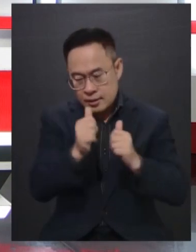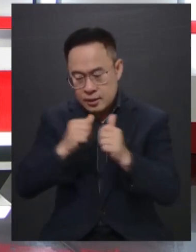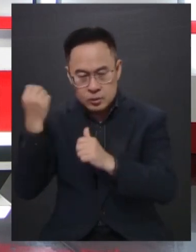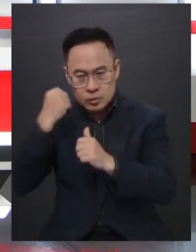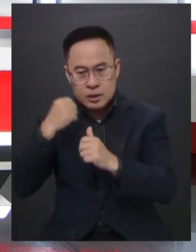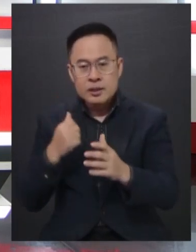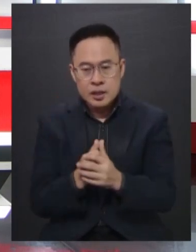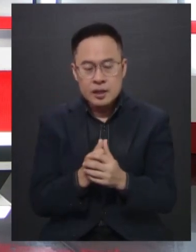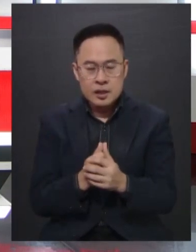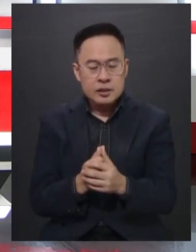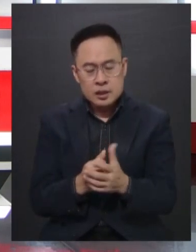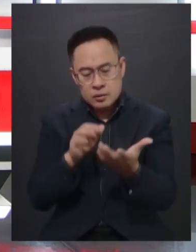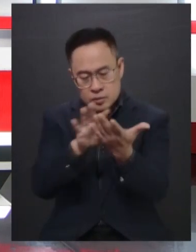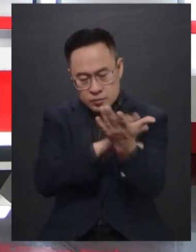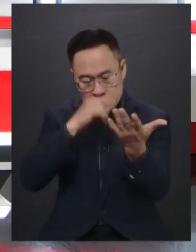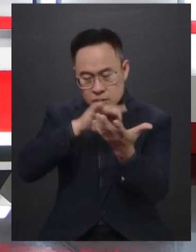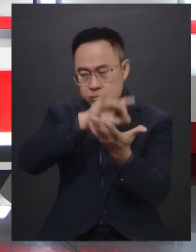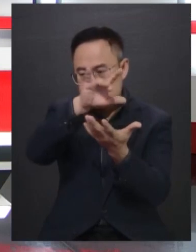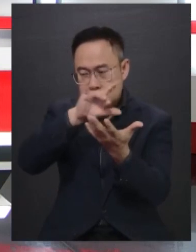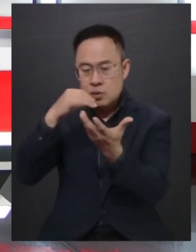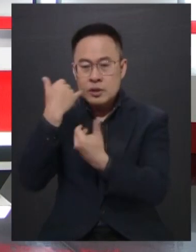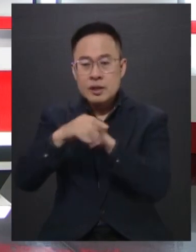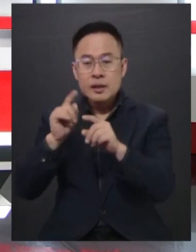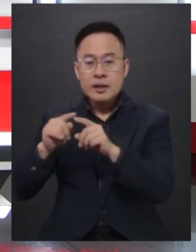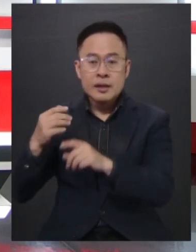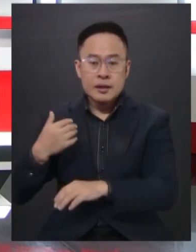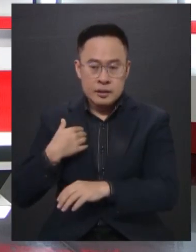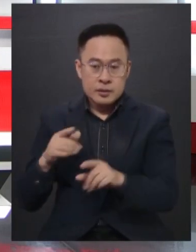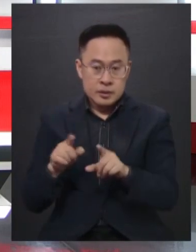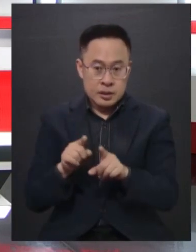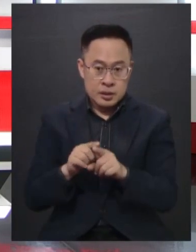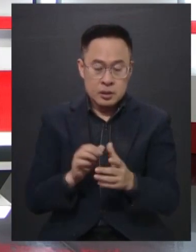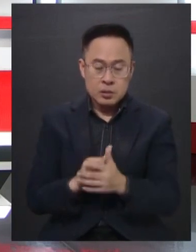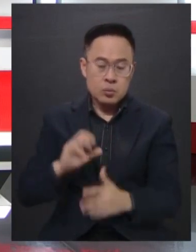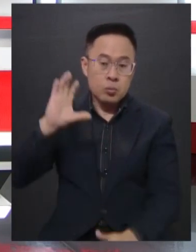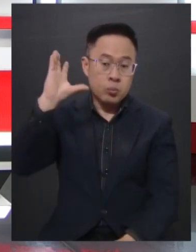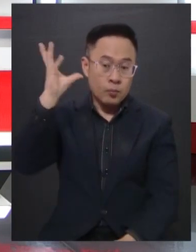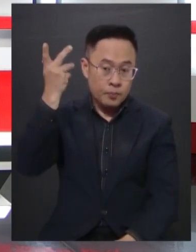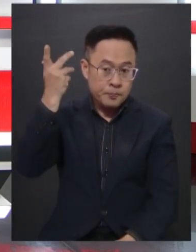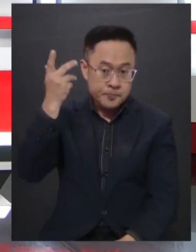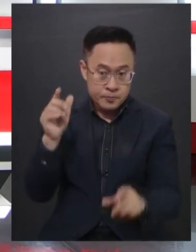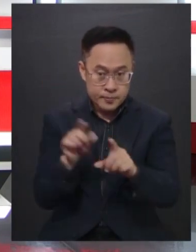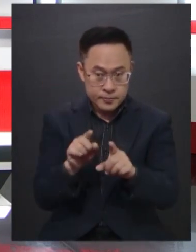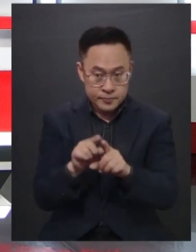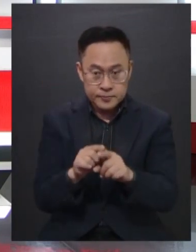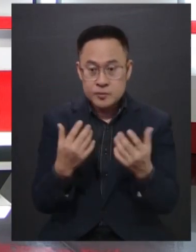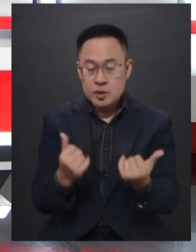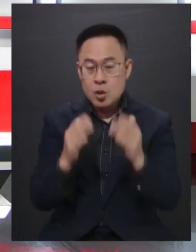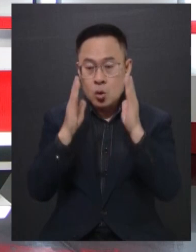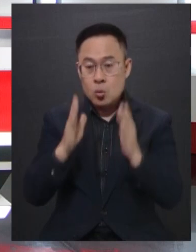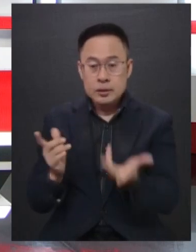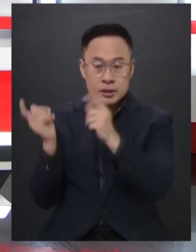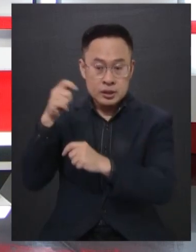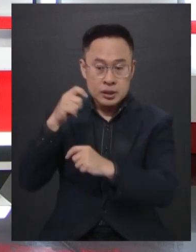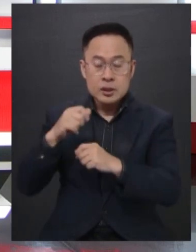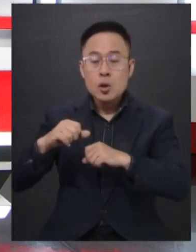ไปทัวร์สำหรับหลายๆรายการนะคะแล้วถ้ายิ่งพูดถึงในระดับโลกเนี่ยปัจจุบันนี้เราก็จะเห็นว่านักเทนนิสดาวรุ่ง